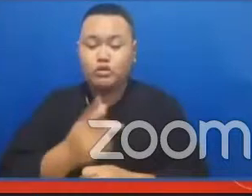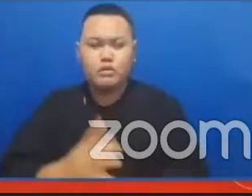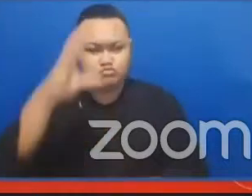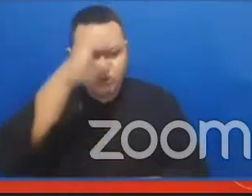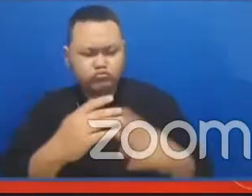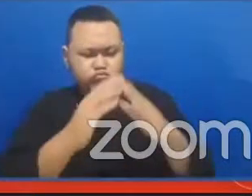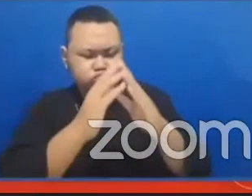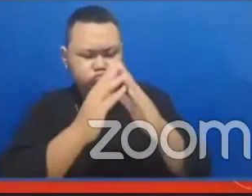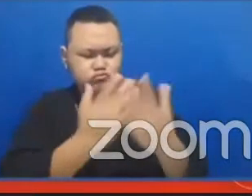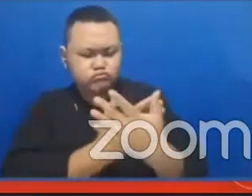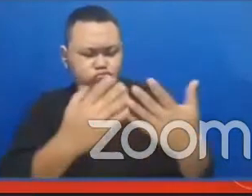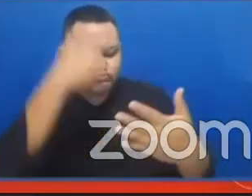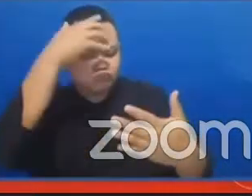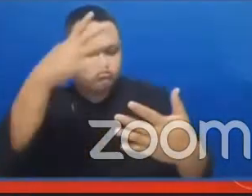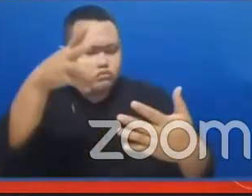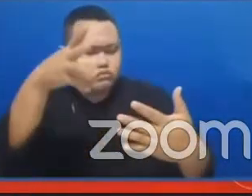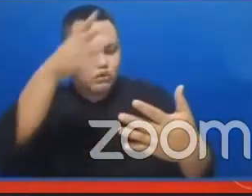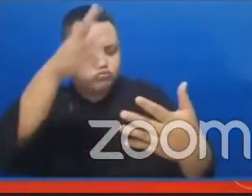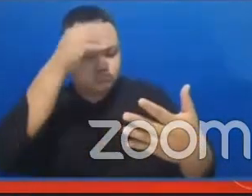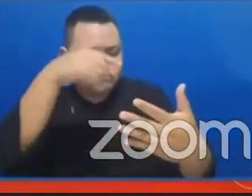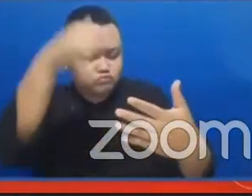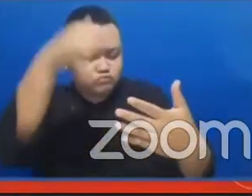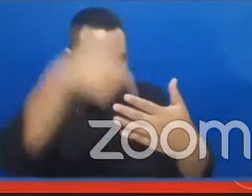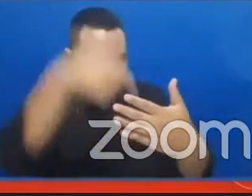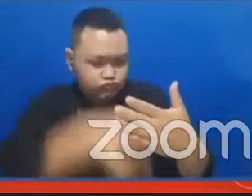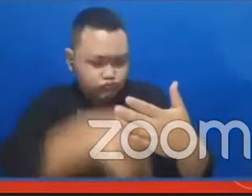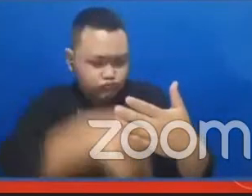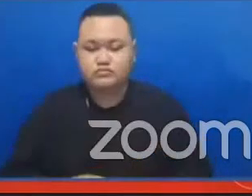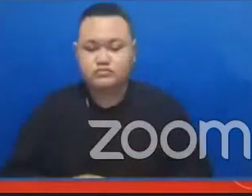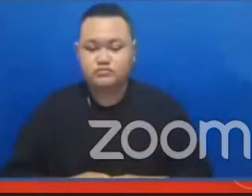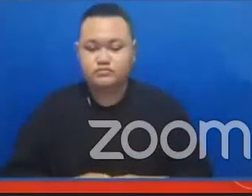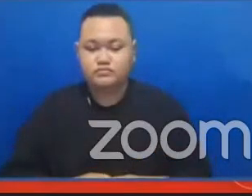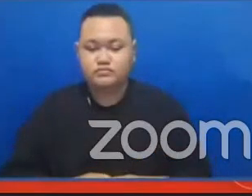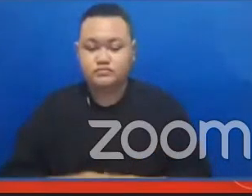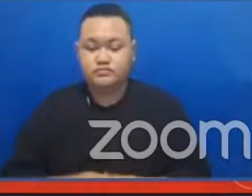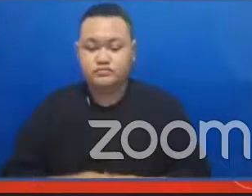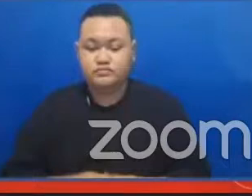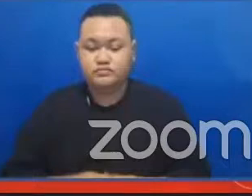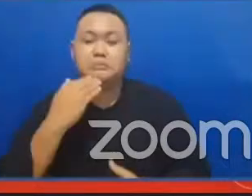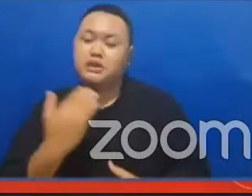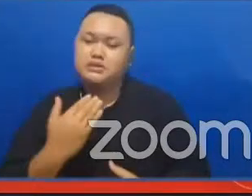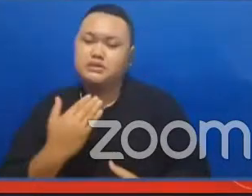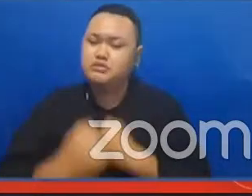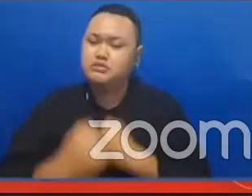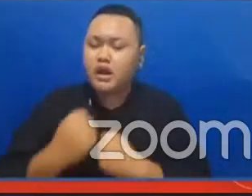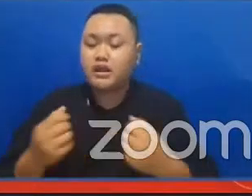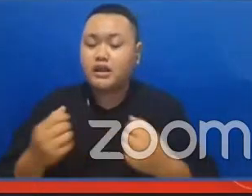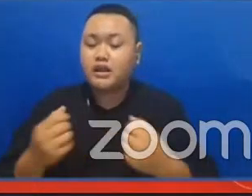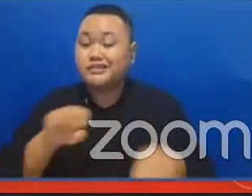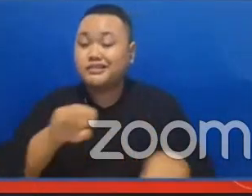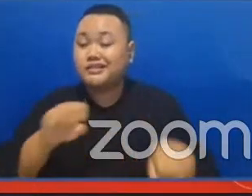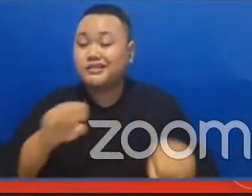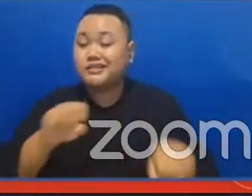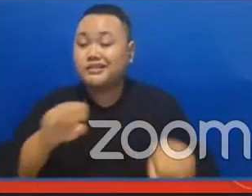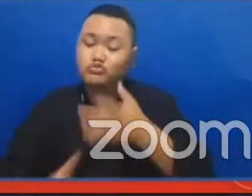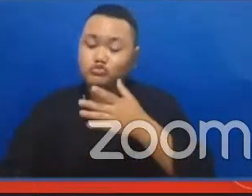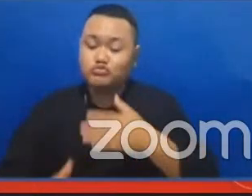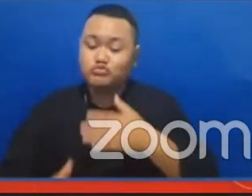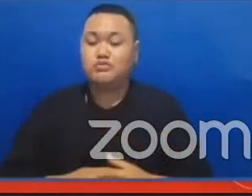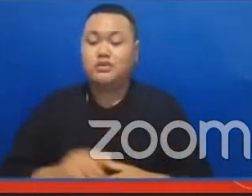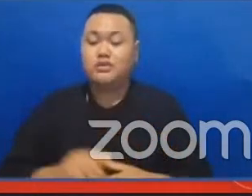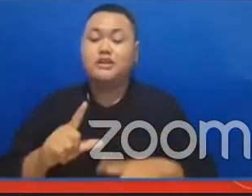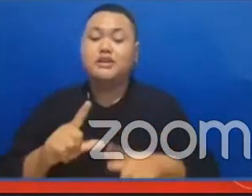pemahaman terkait percobaan atau eksperimen sen ya yang biasanya dilakukan di lab fisik ya. Fitur ini